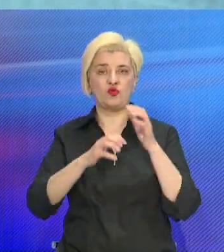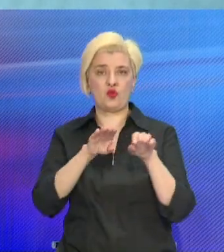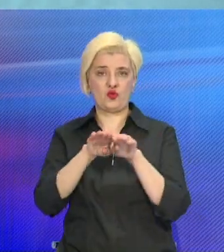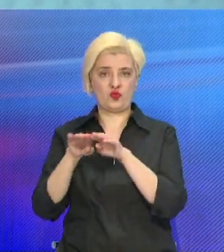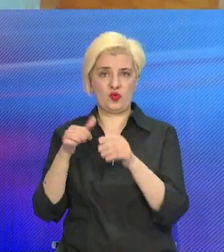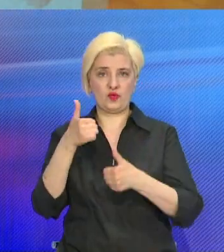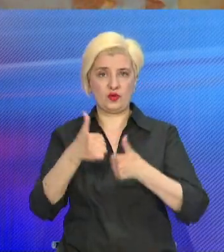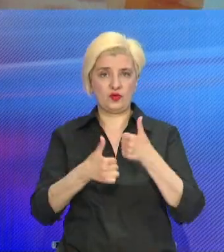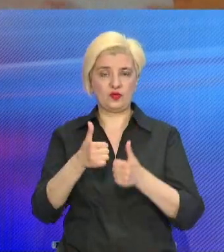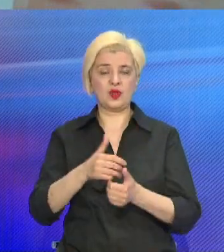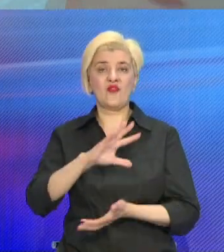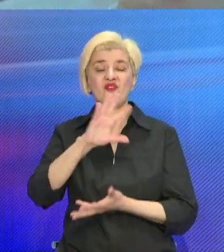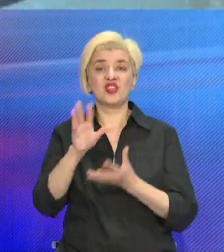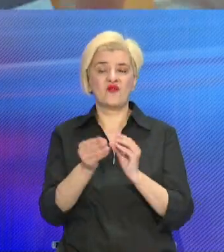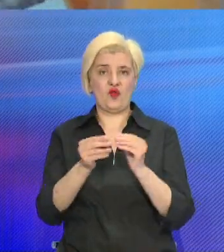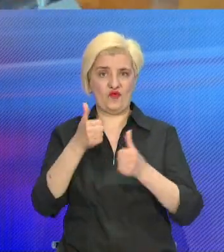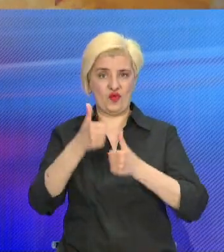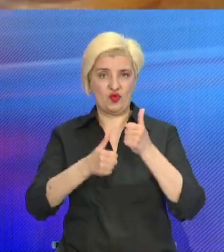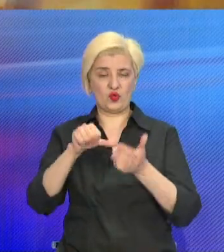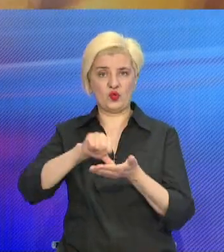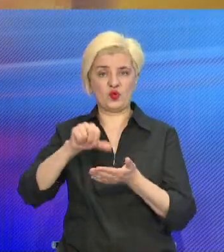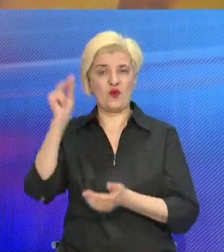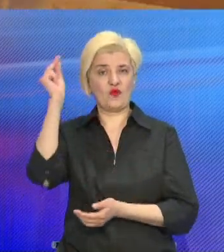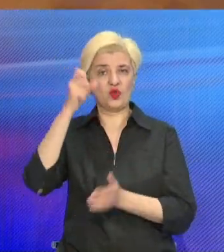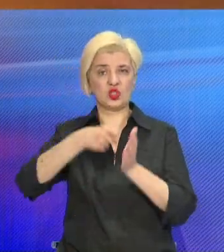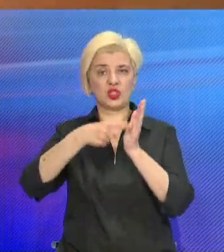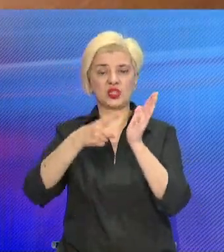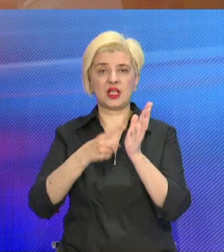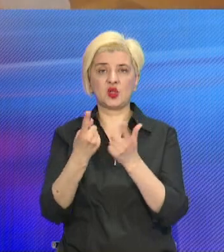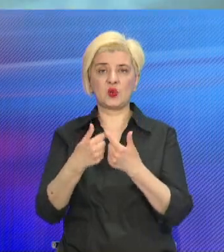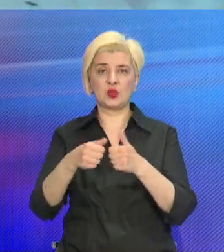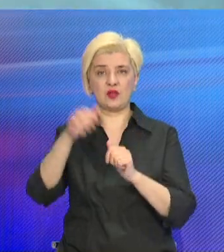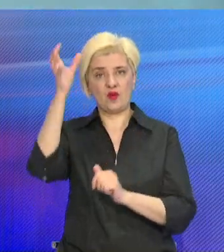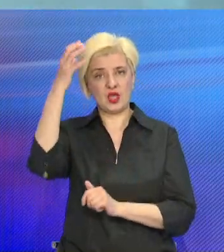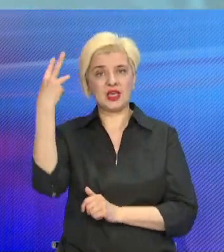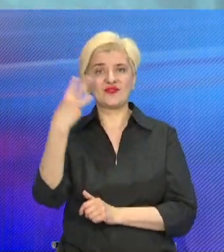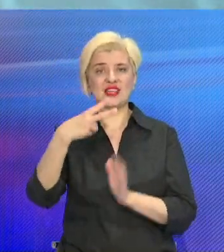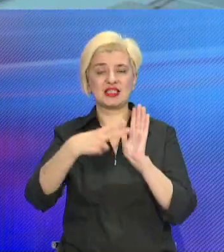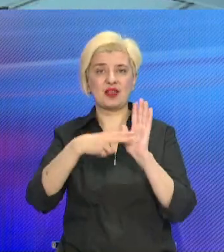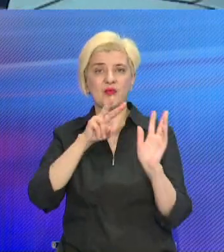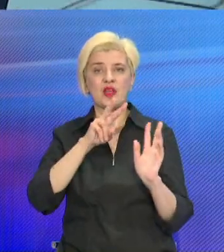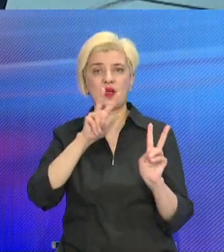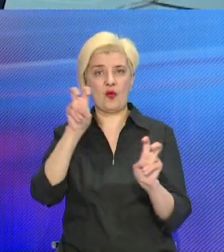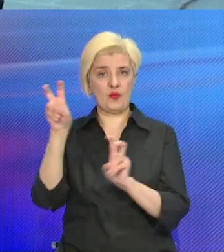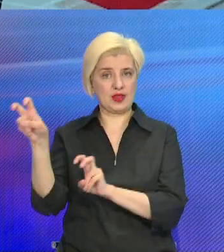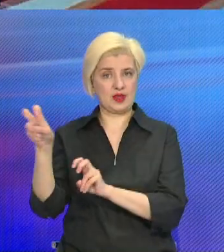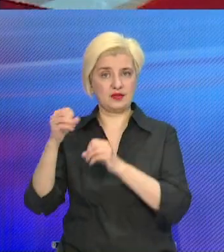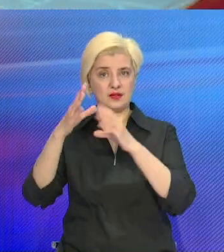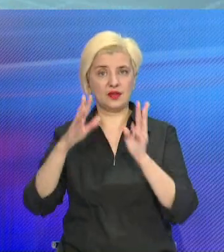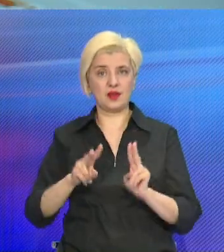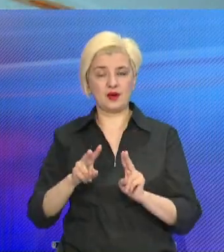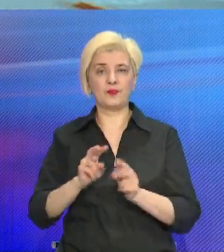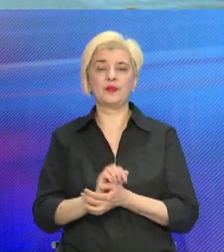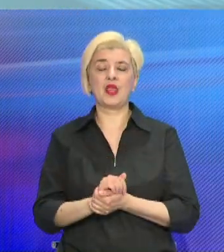ад Гродзеншчыны ў конкурсе ўдзельнічалі вучні 16 установ адукацыі ў 37 компетенциях. Юнакі